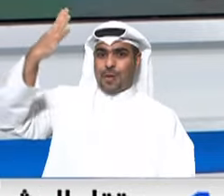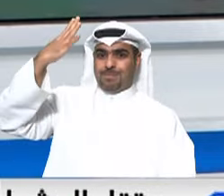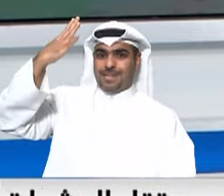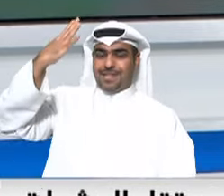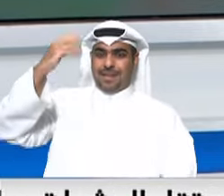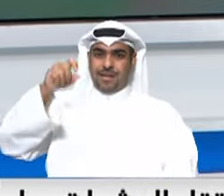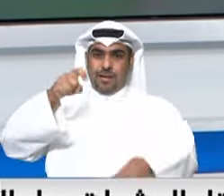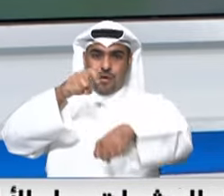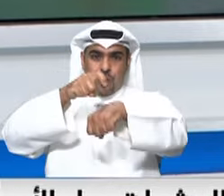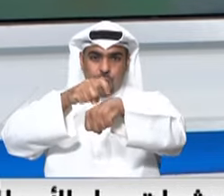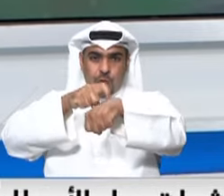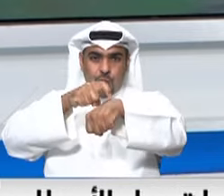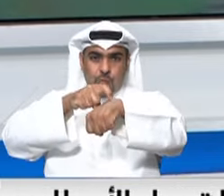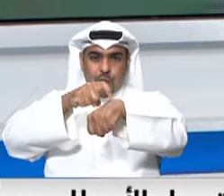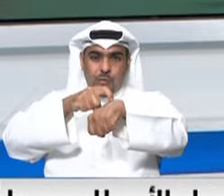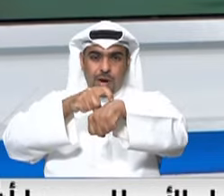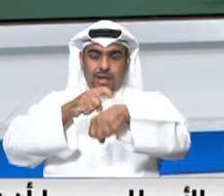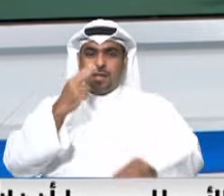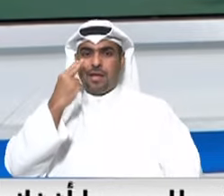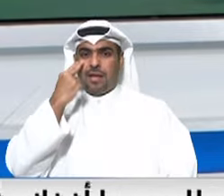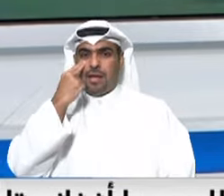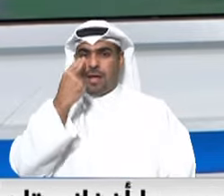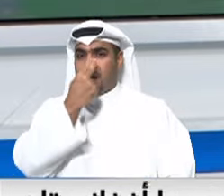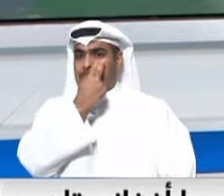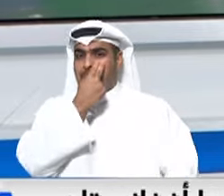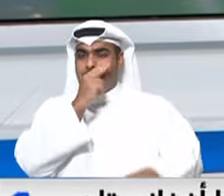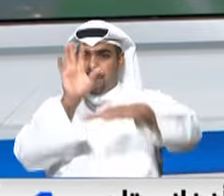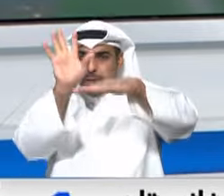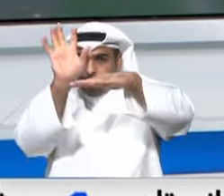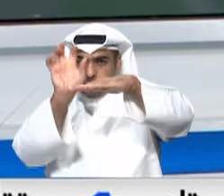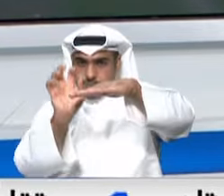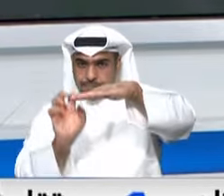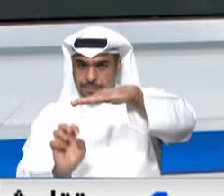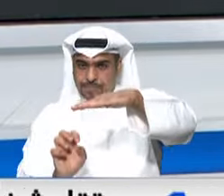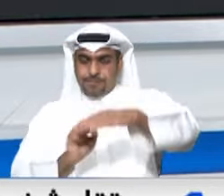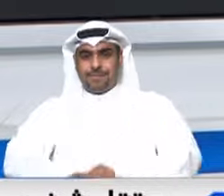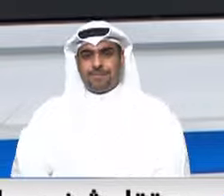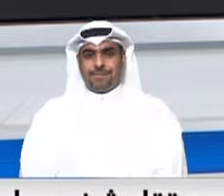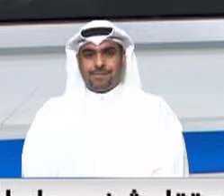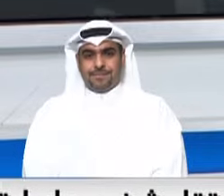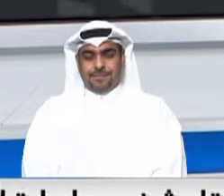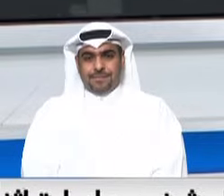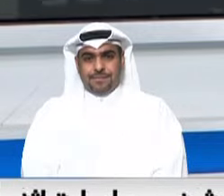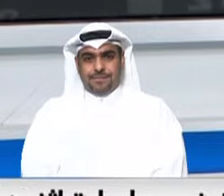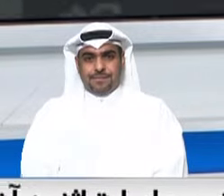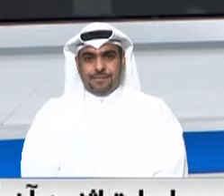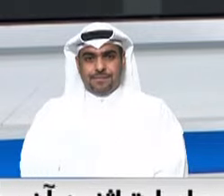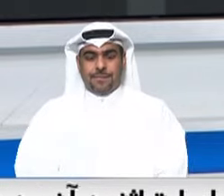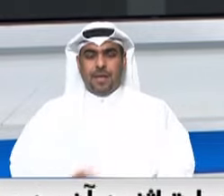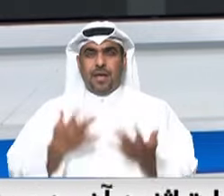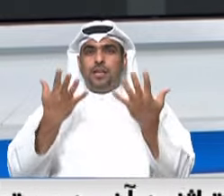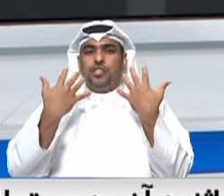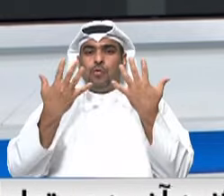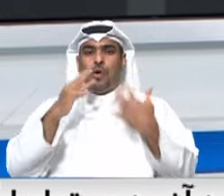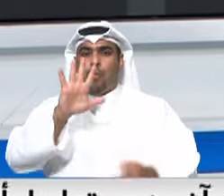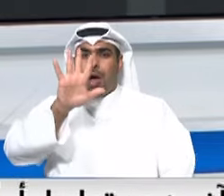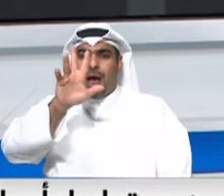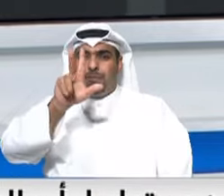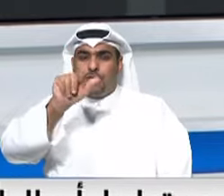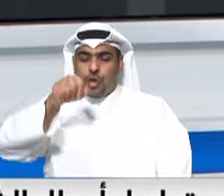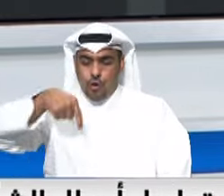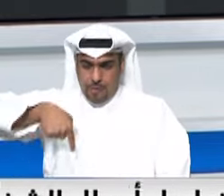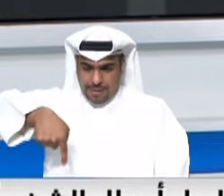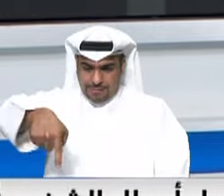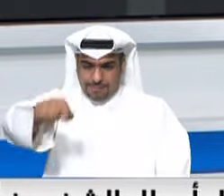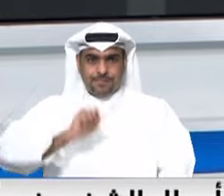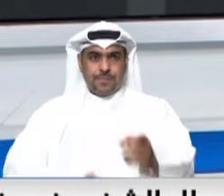4:54، موعد أذان المغرب الساعة 6:35 دقيقة. طقس متوقع لمدينة الكويت خلال 5 أيام